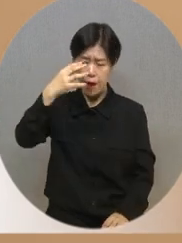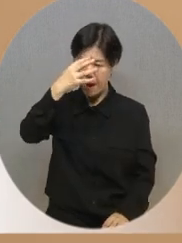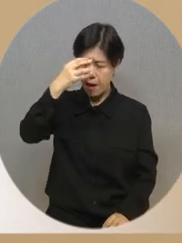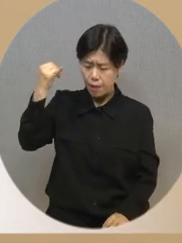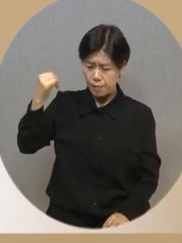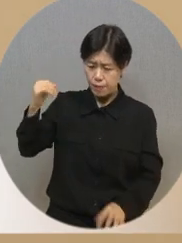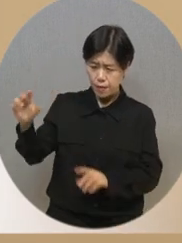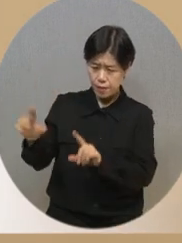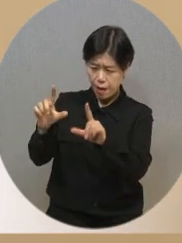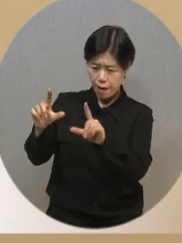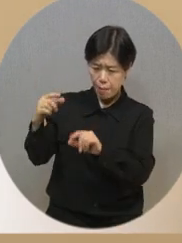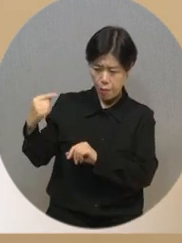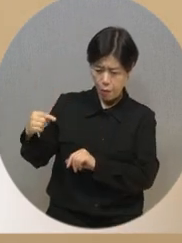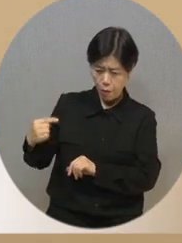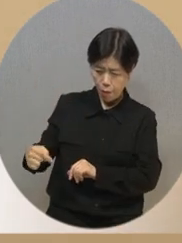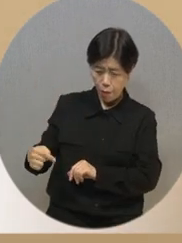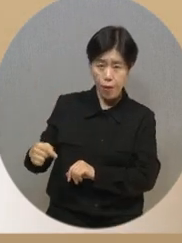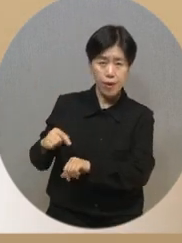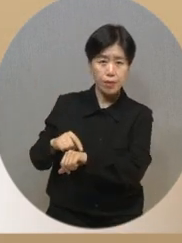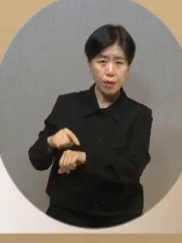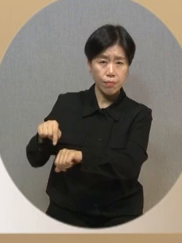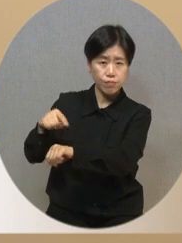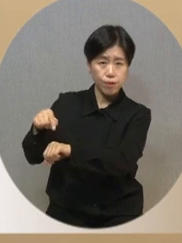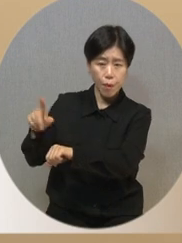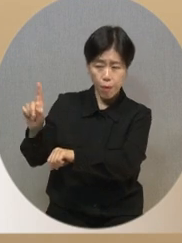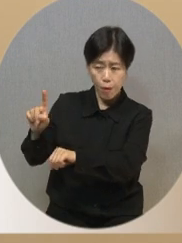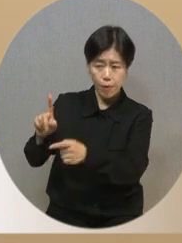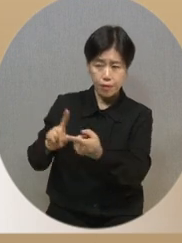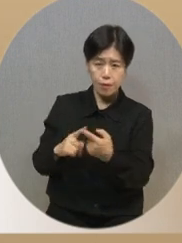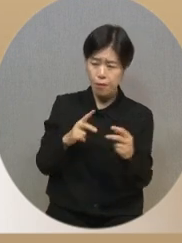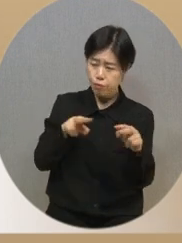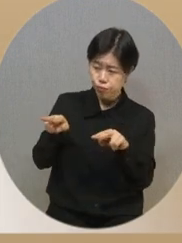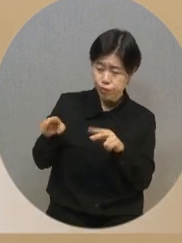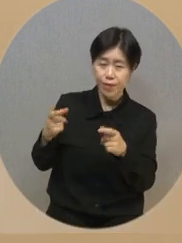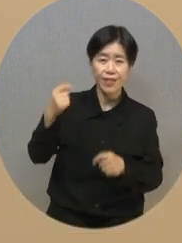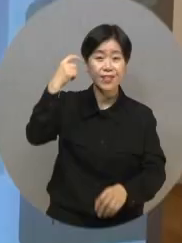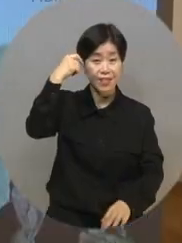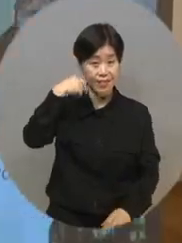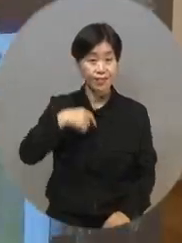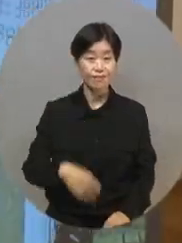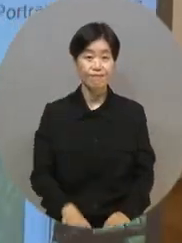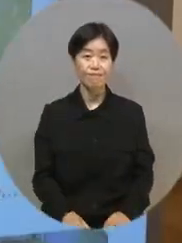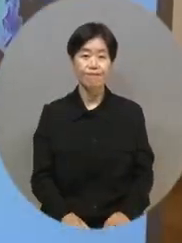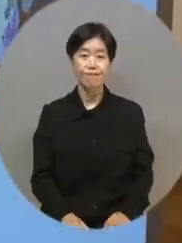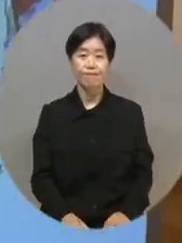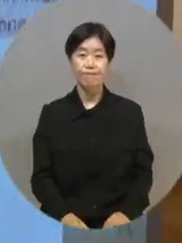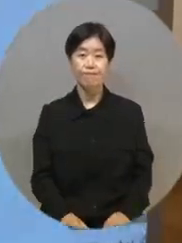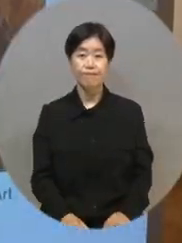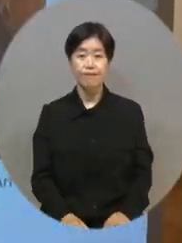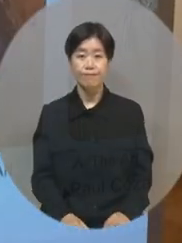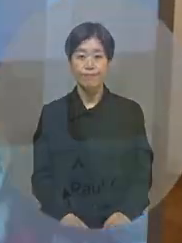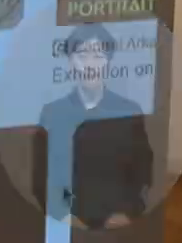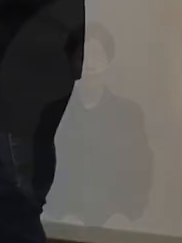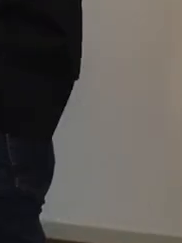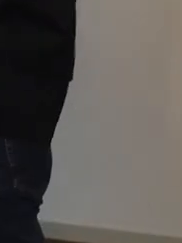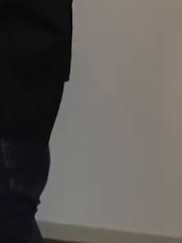상상해보고 또 그리듯이 목도하고 있는 것 같다는 생각이 들었습니다.